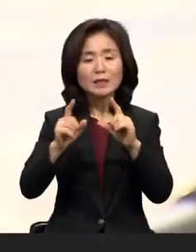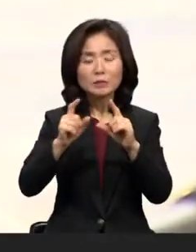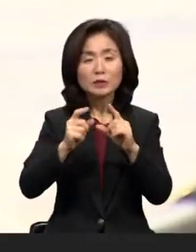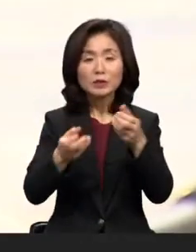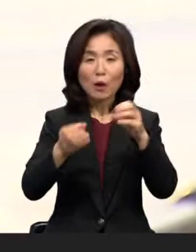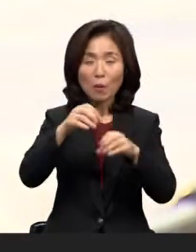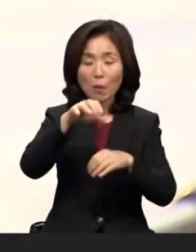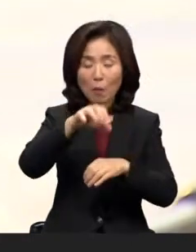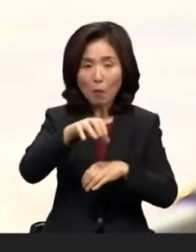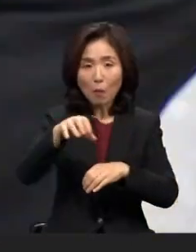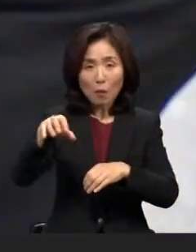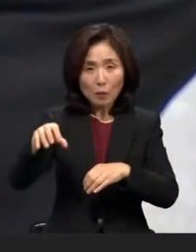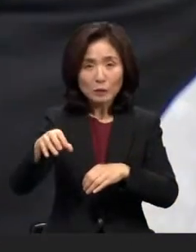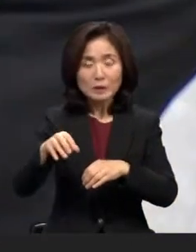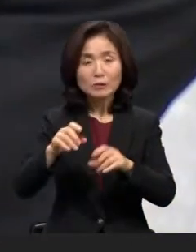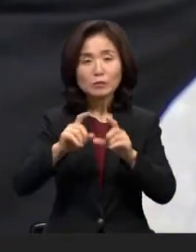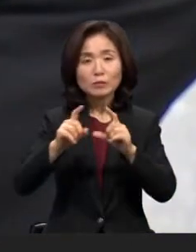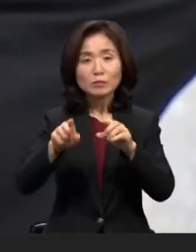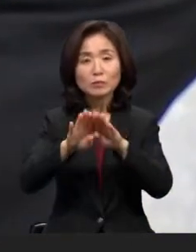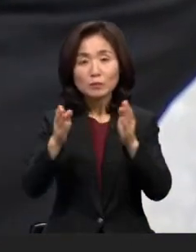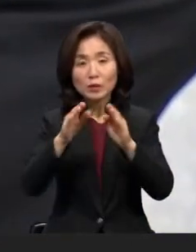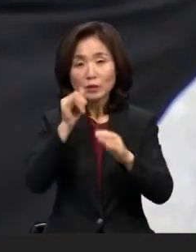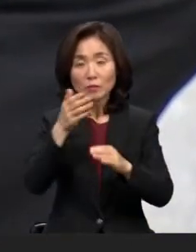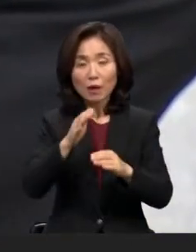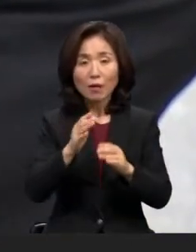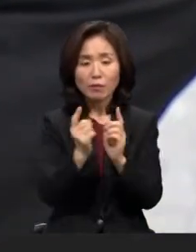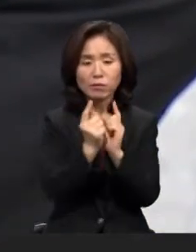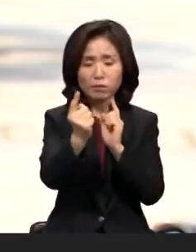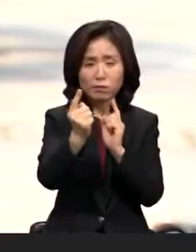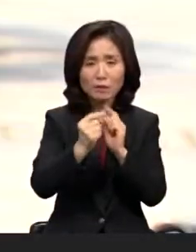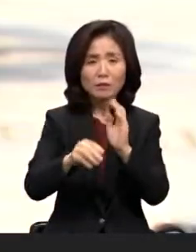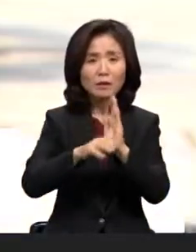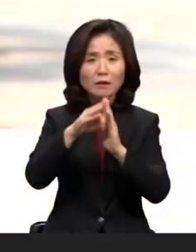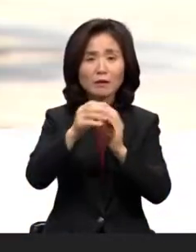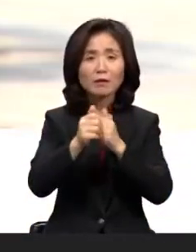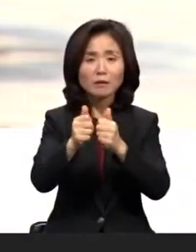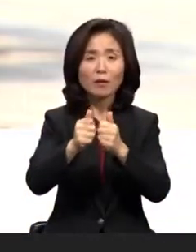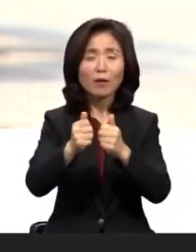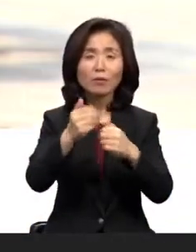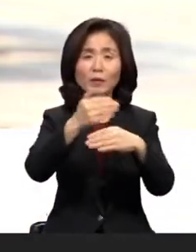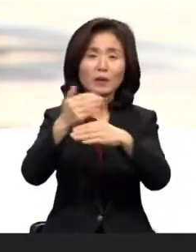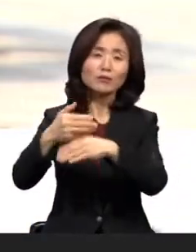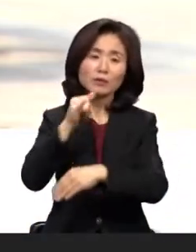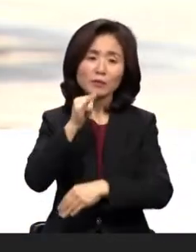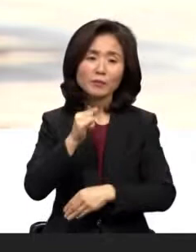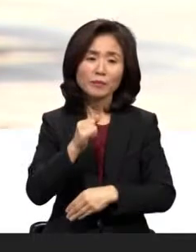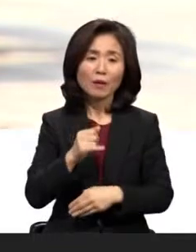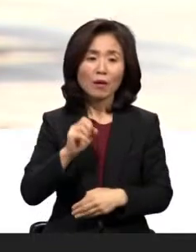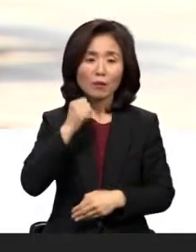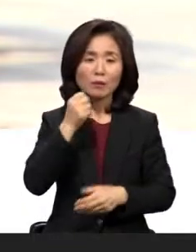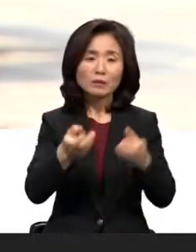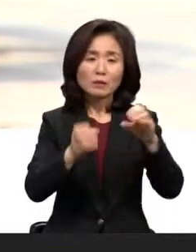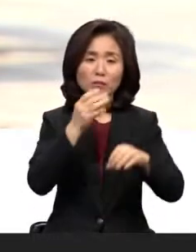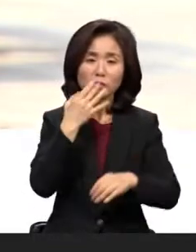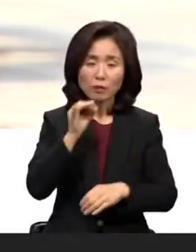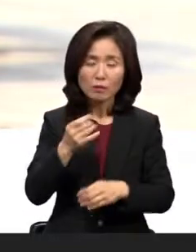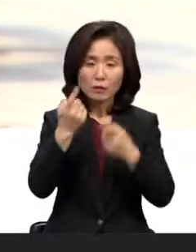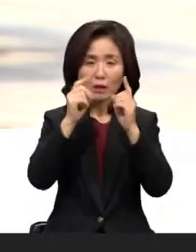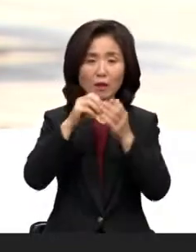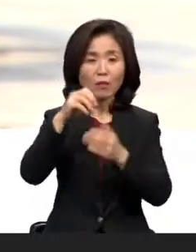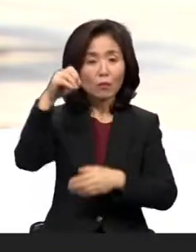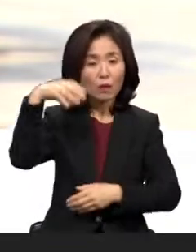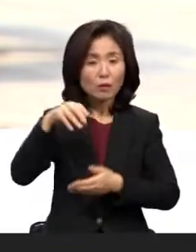따라 언제든 중단될 수 있습니다. 어려운 실험을 좀 고사하고 대학원에 올라갔을 때 뭐